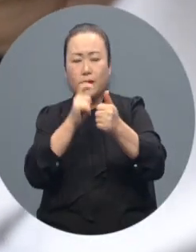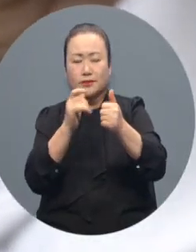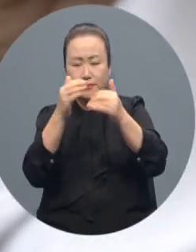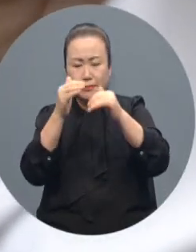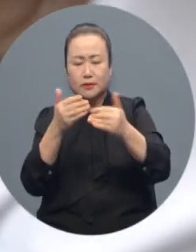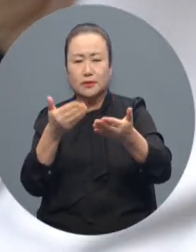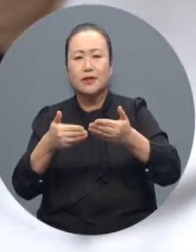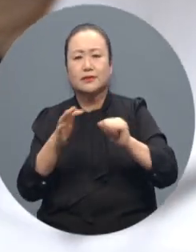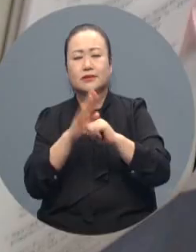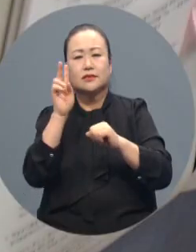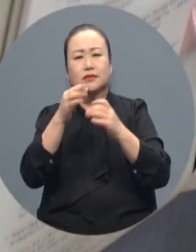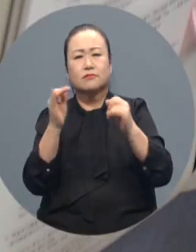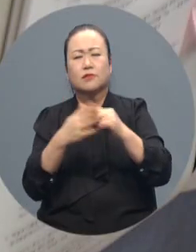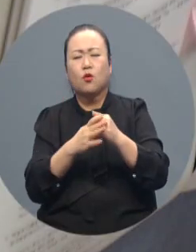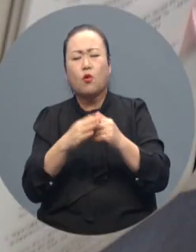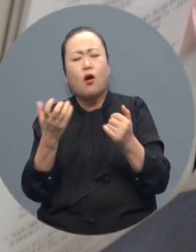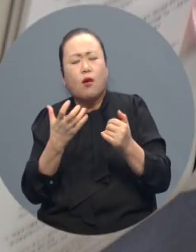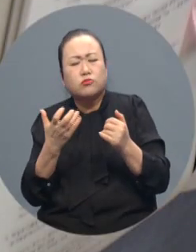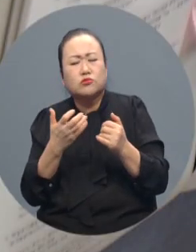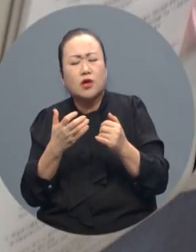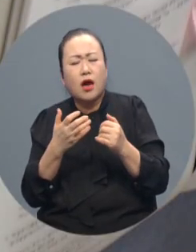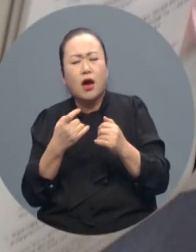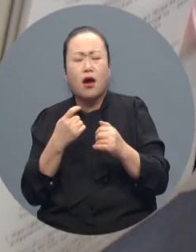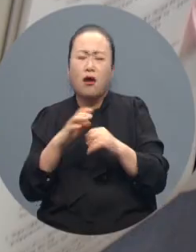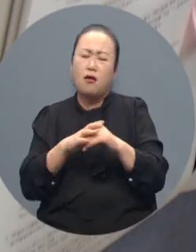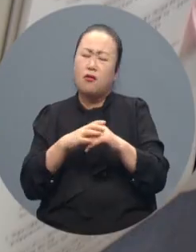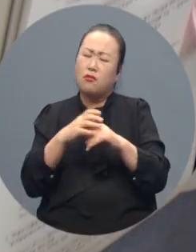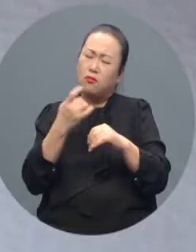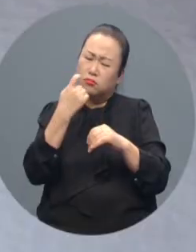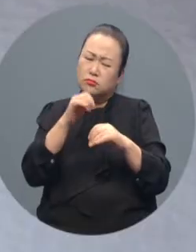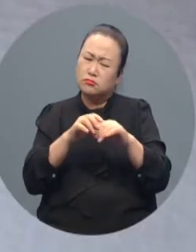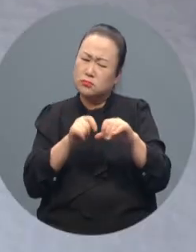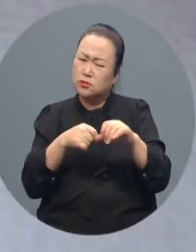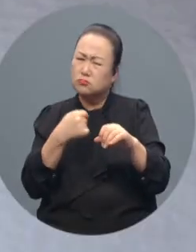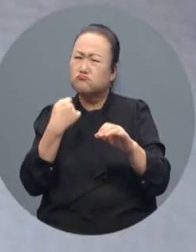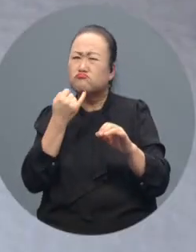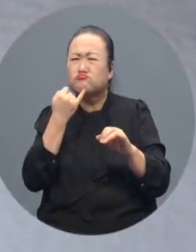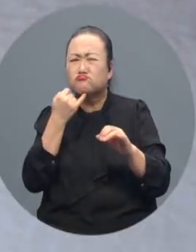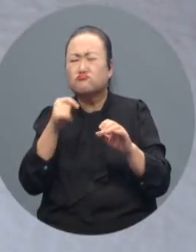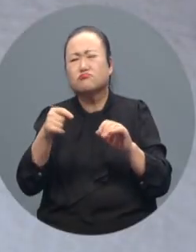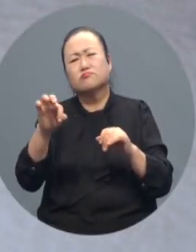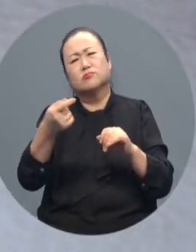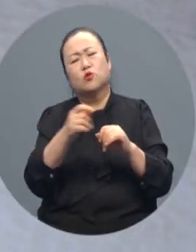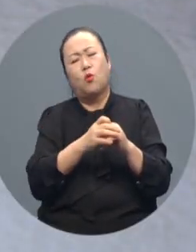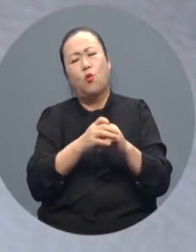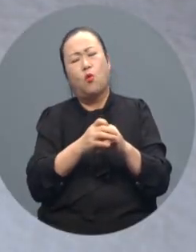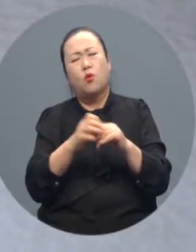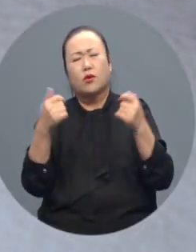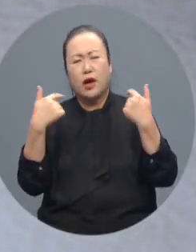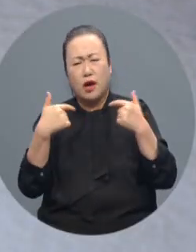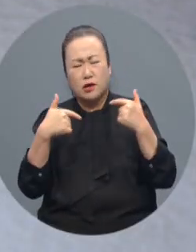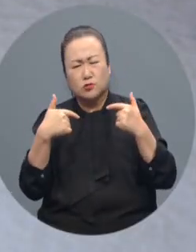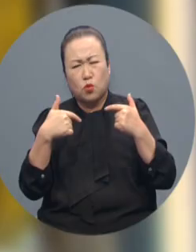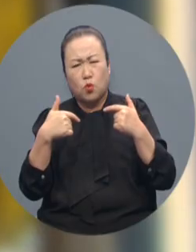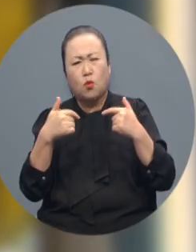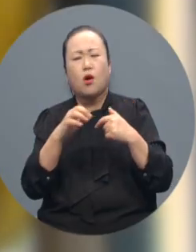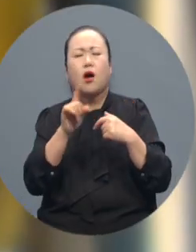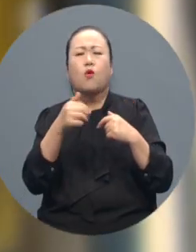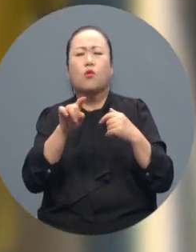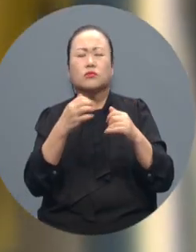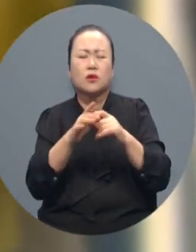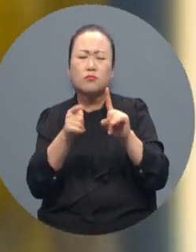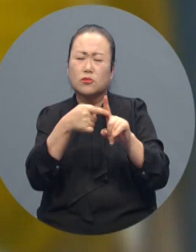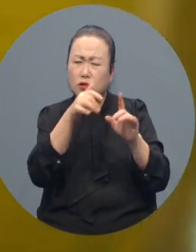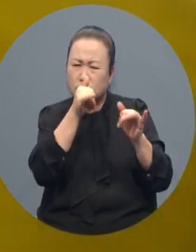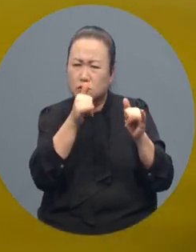합니다. 분명히 증상이 있는데 PCR 검사는 음성. 그런데 신속 항원 검사는 또 매번 양성이 나왔고